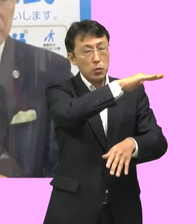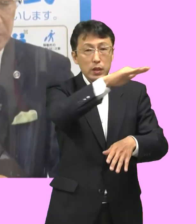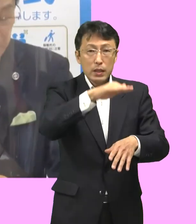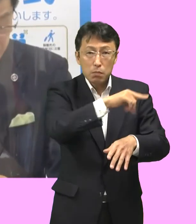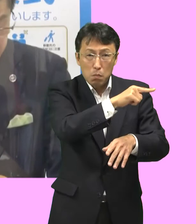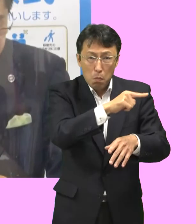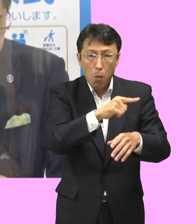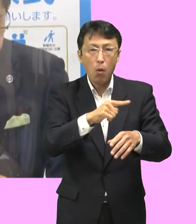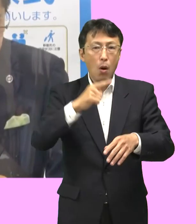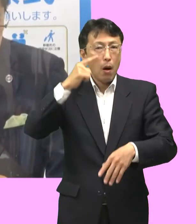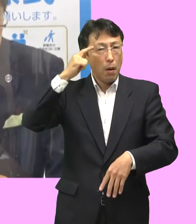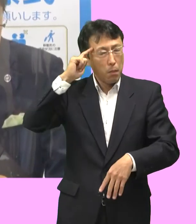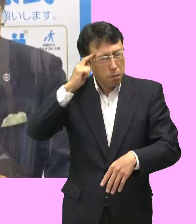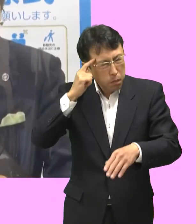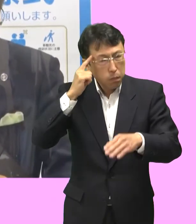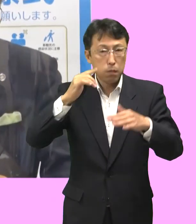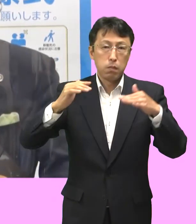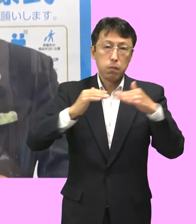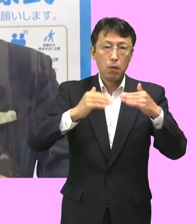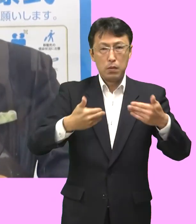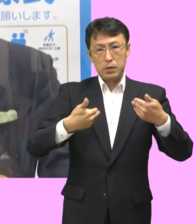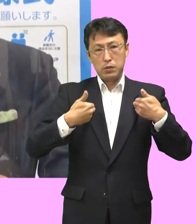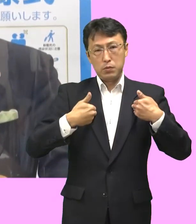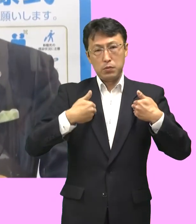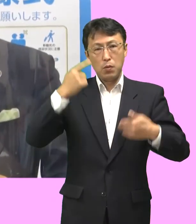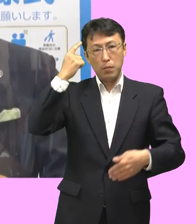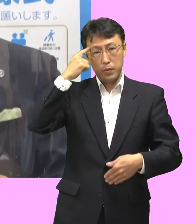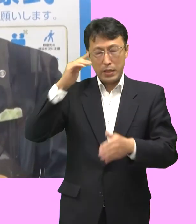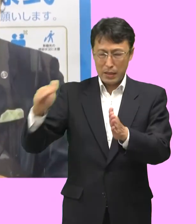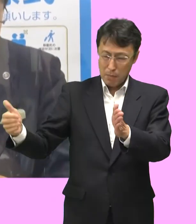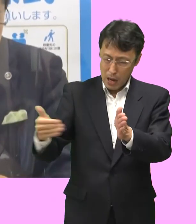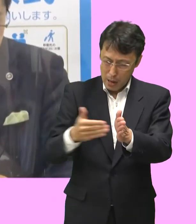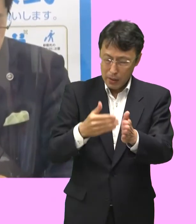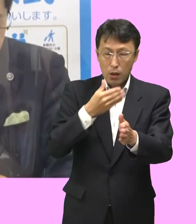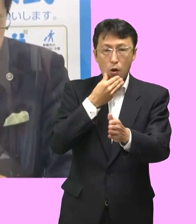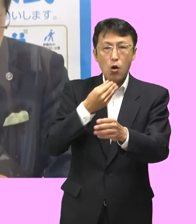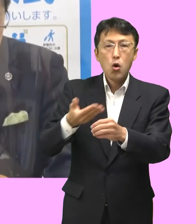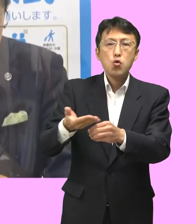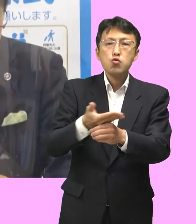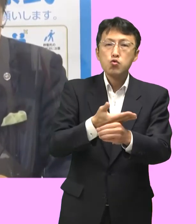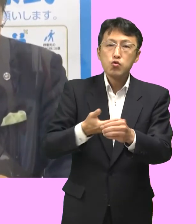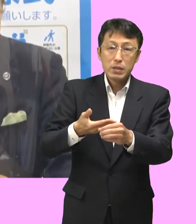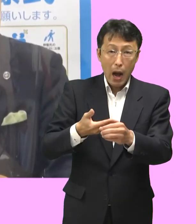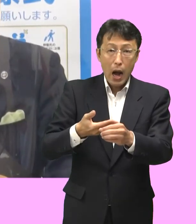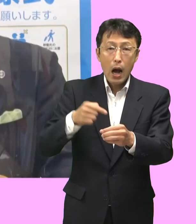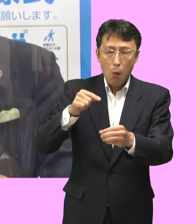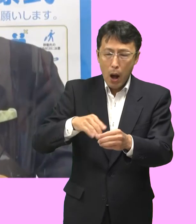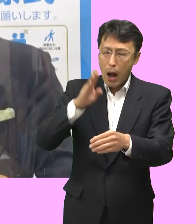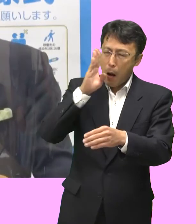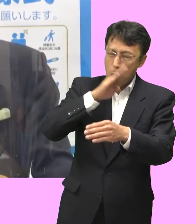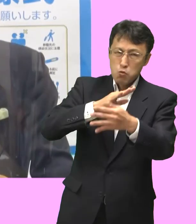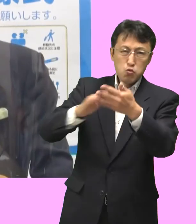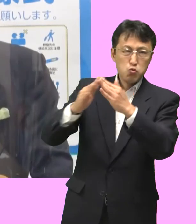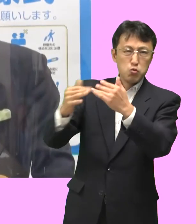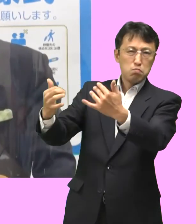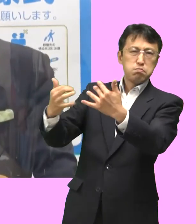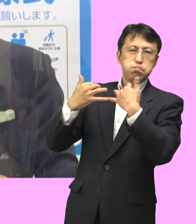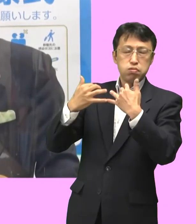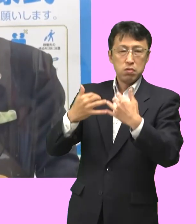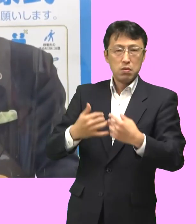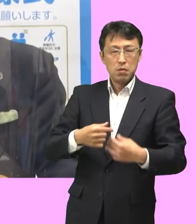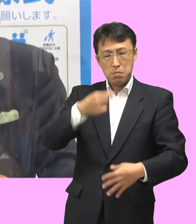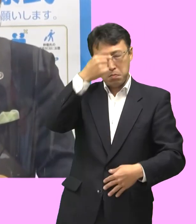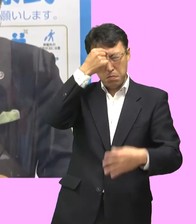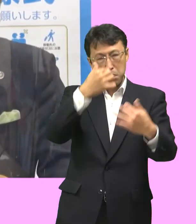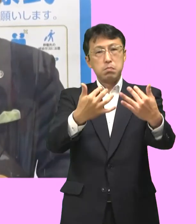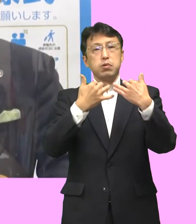まあ、とにかく福島はこれまで風評被害をはじめですね、多くの負担を背負ってまいり